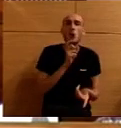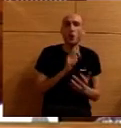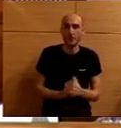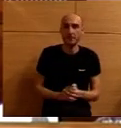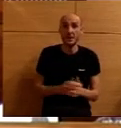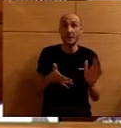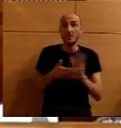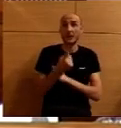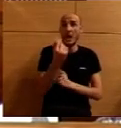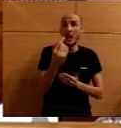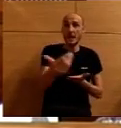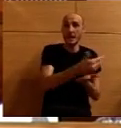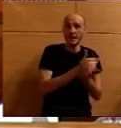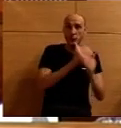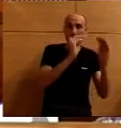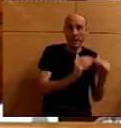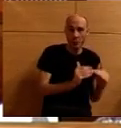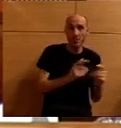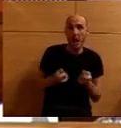ingressos, incrementem la despesa?